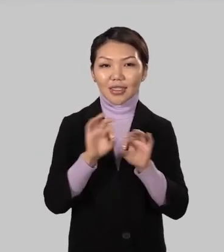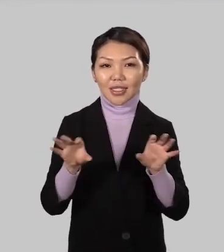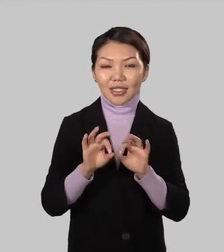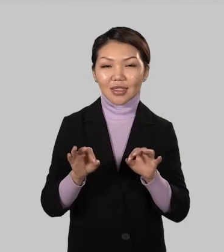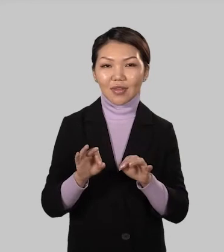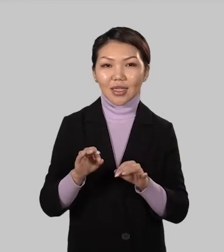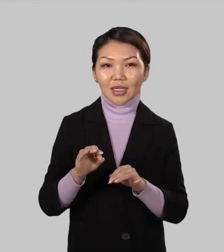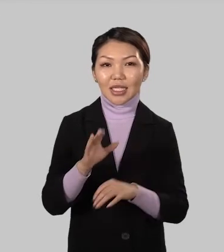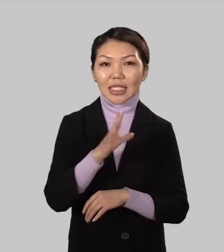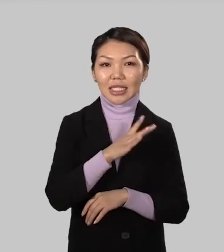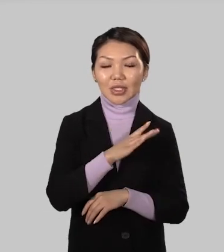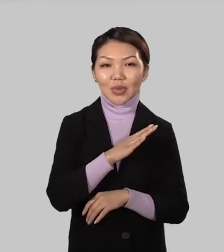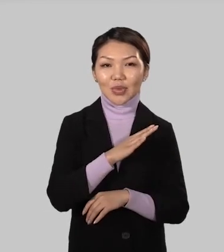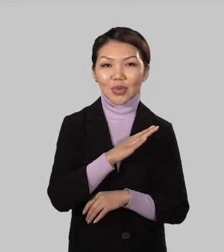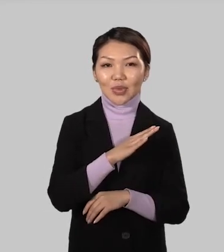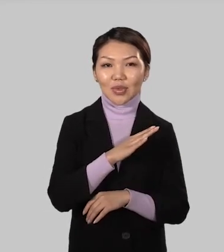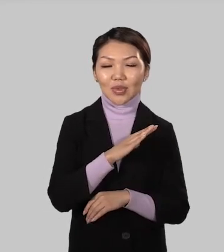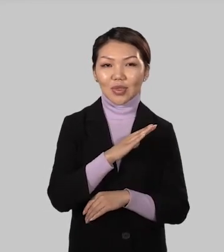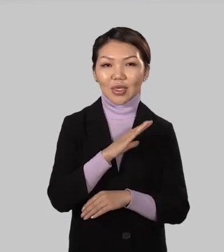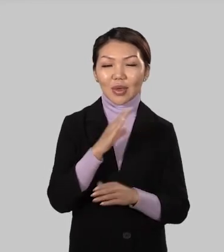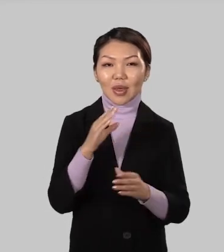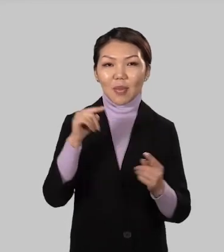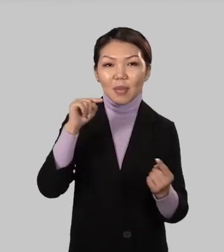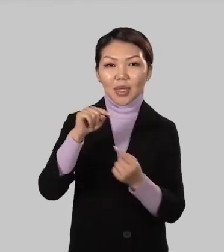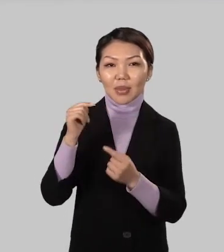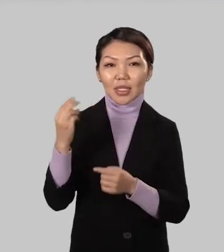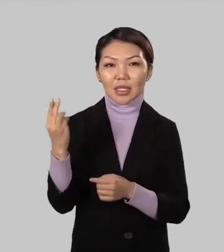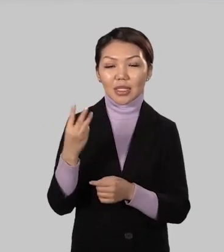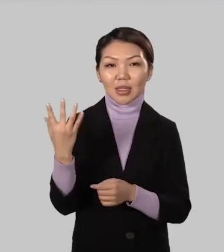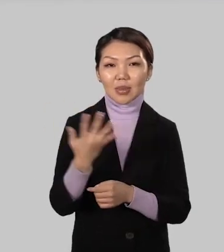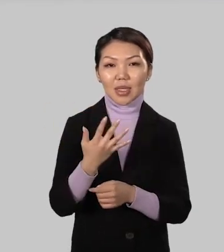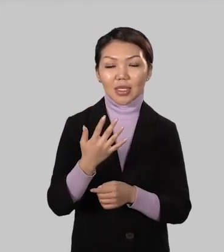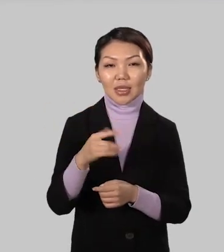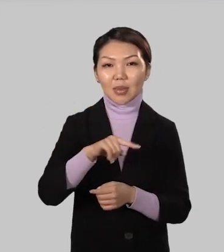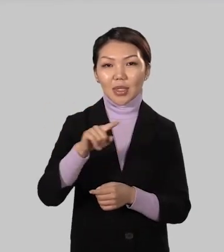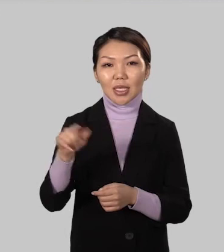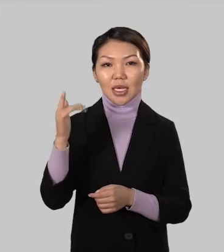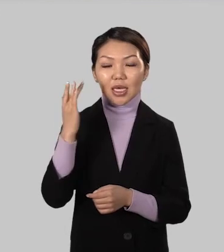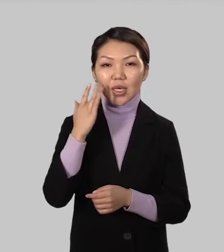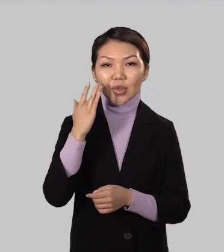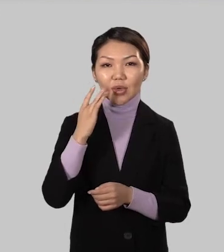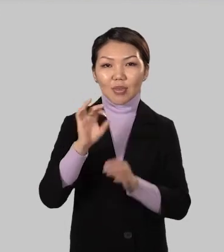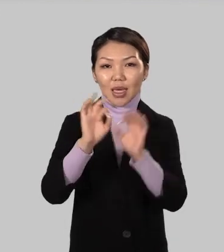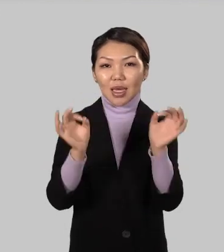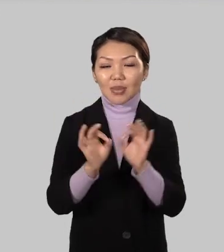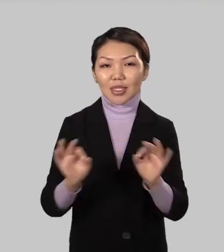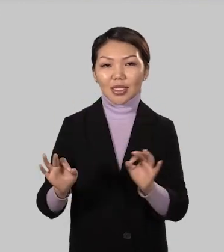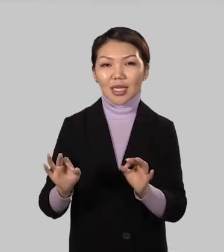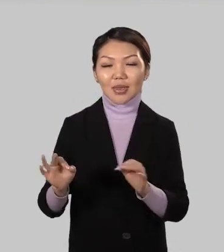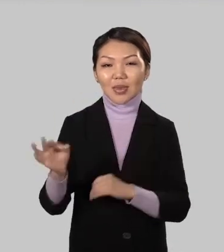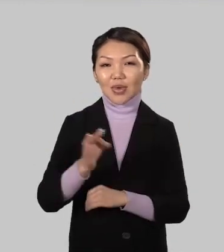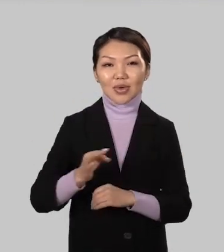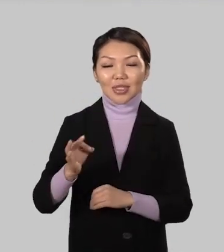иссык-куль подберите 3 5 прилагательных которые бы описали озера и